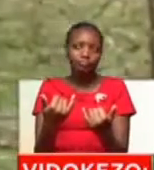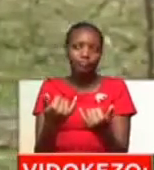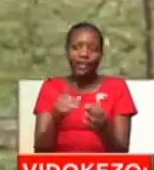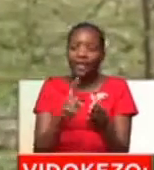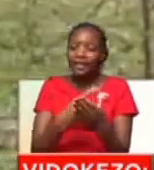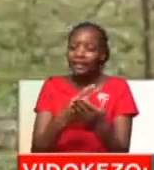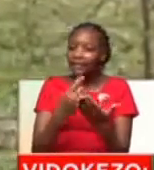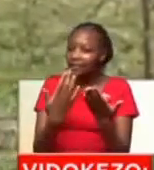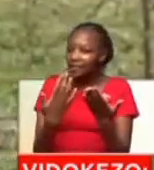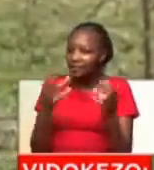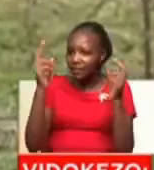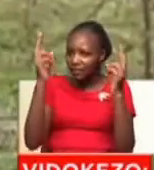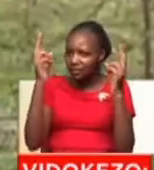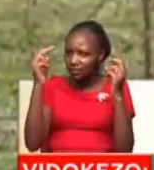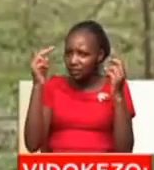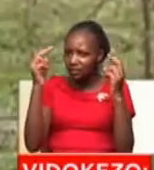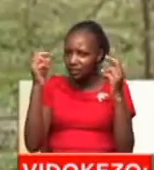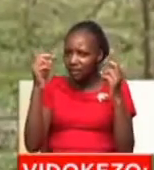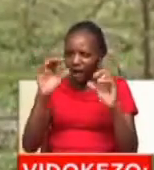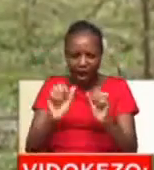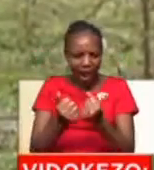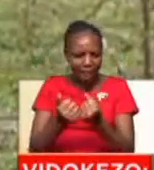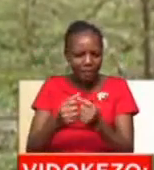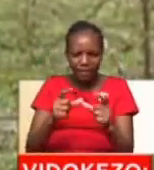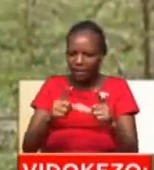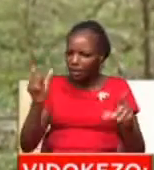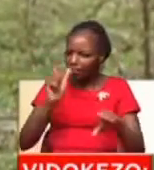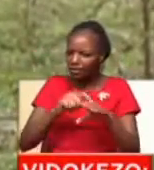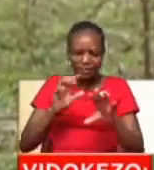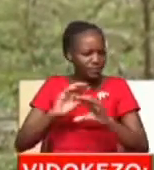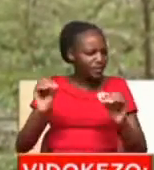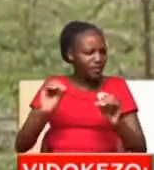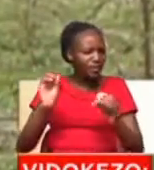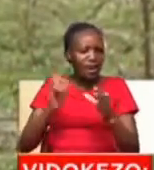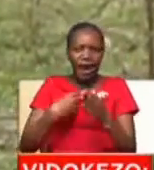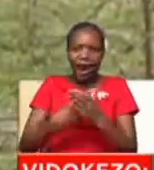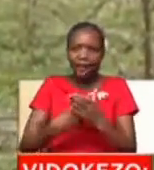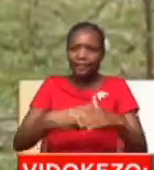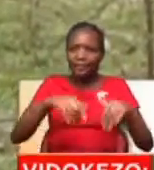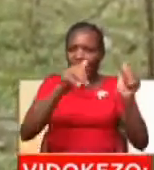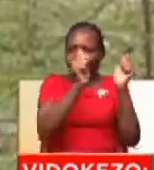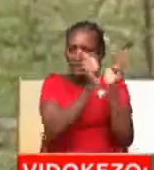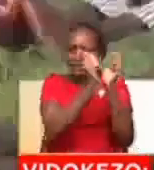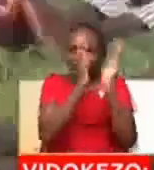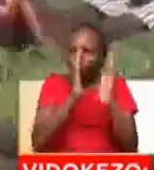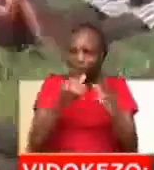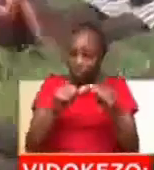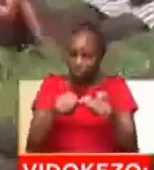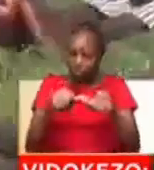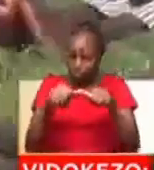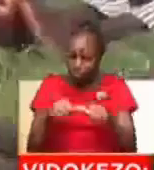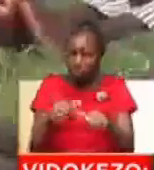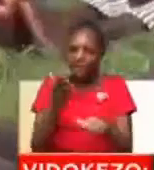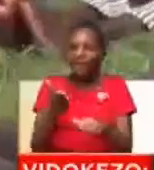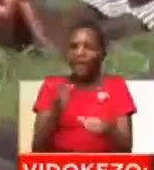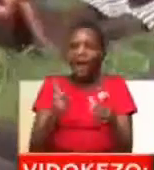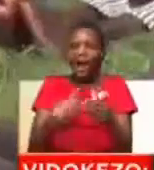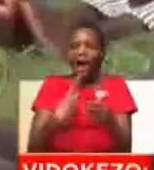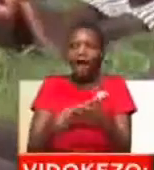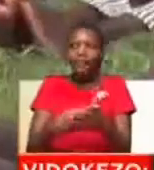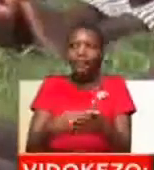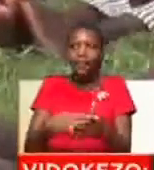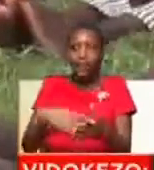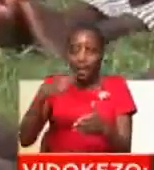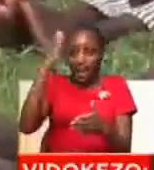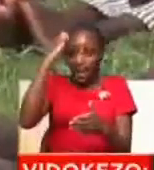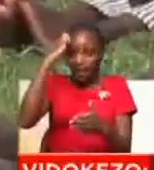jambo ambalo halijashuhudiwa kwa miaka mingi, huku wafungwa wakisalia magerezani. Katika gereza kuu la